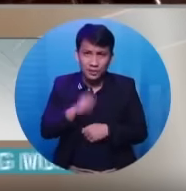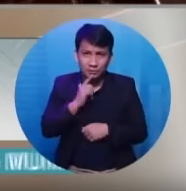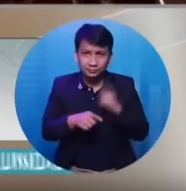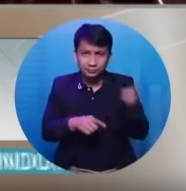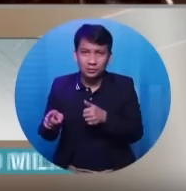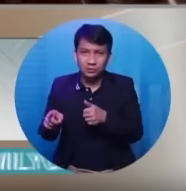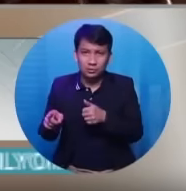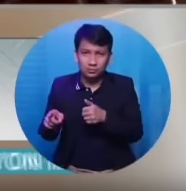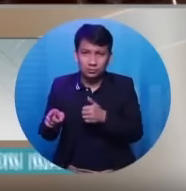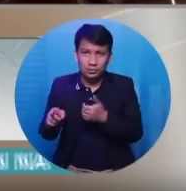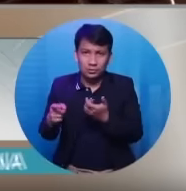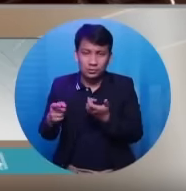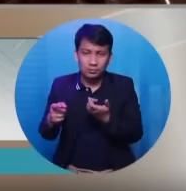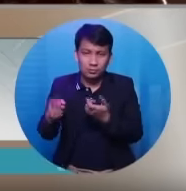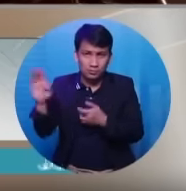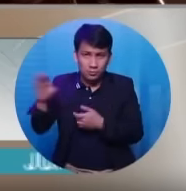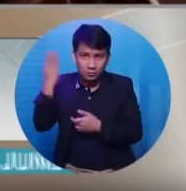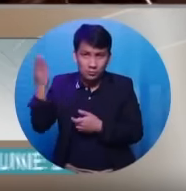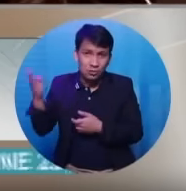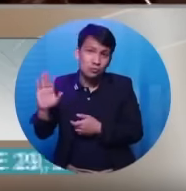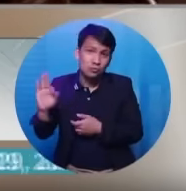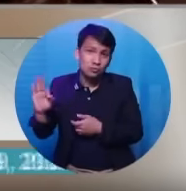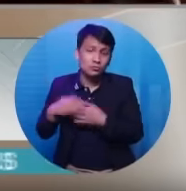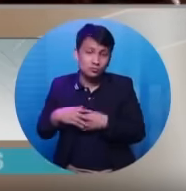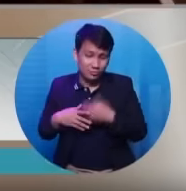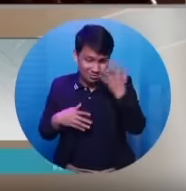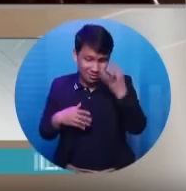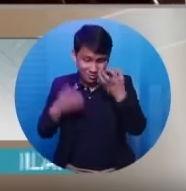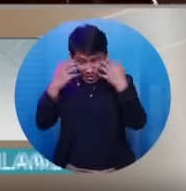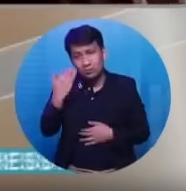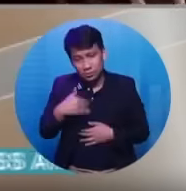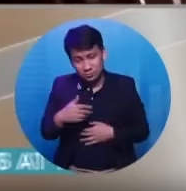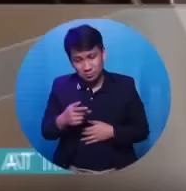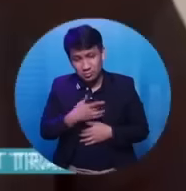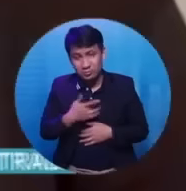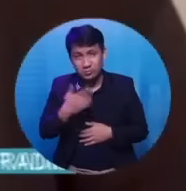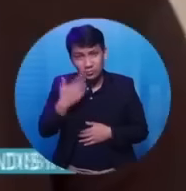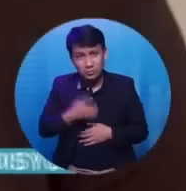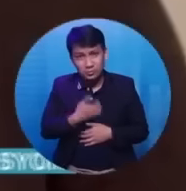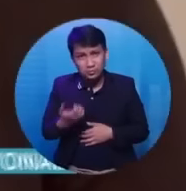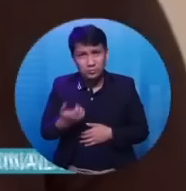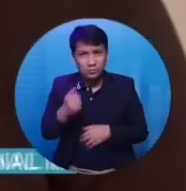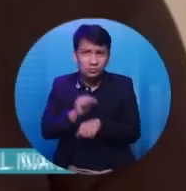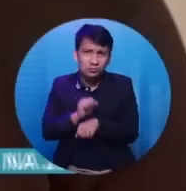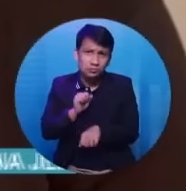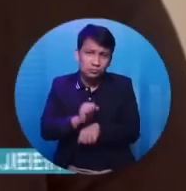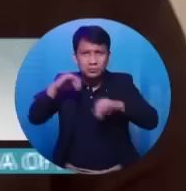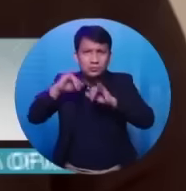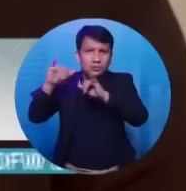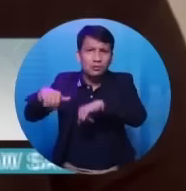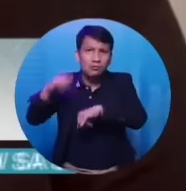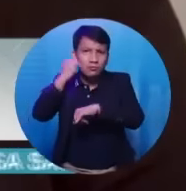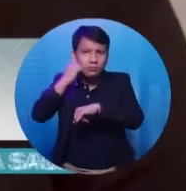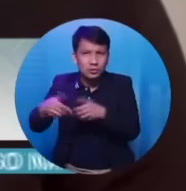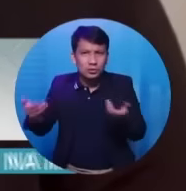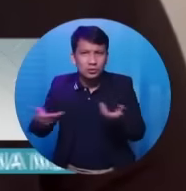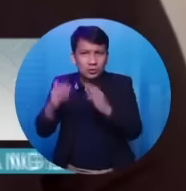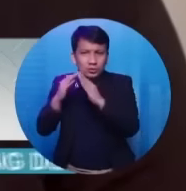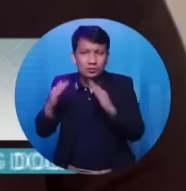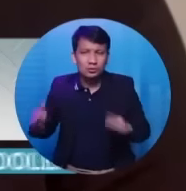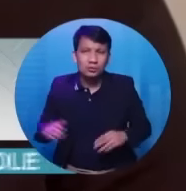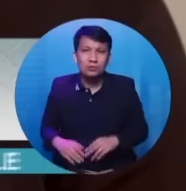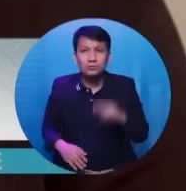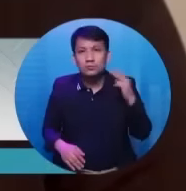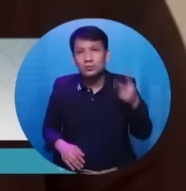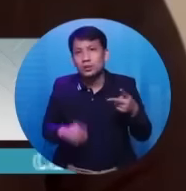yung boyfriend ko. Nakakagigil lang kasi, Sir Yabi, kasi unang-una, puro lang ako workout dito sa bahay. Pangalawa, si